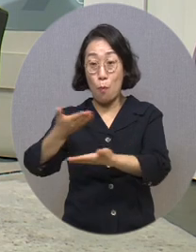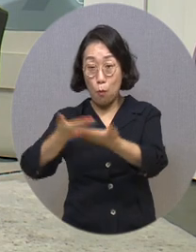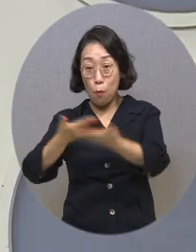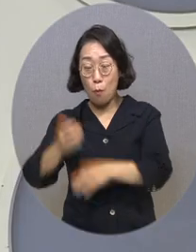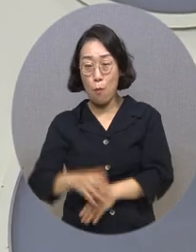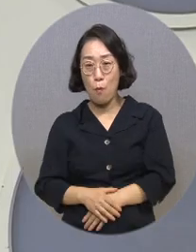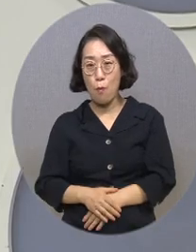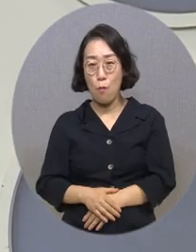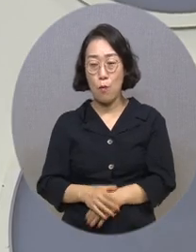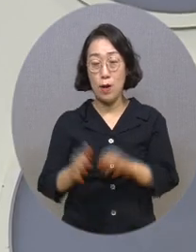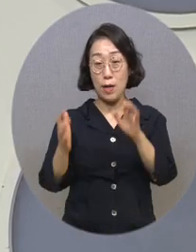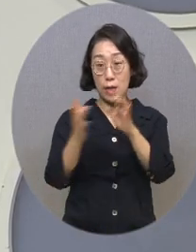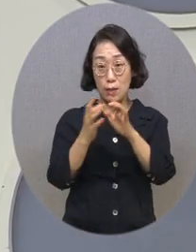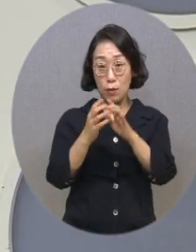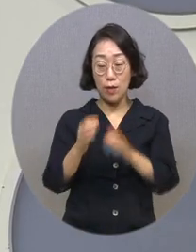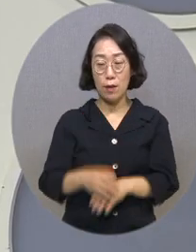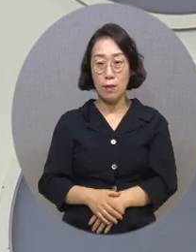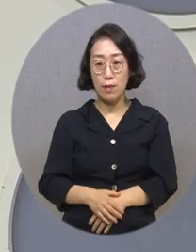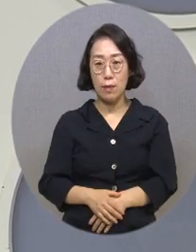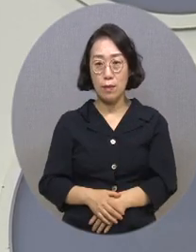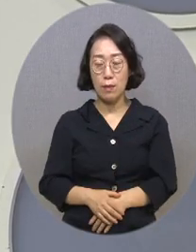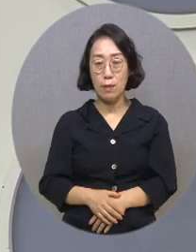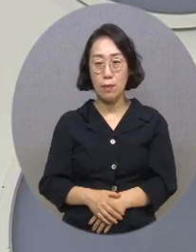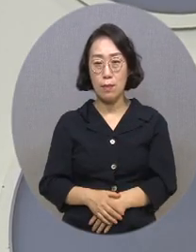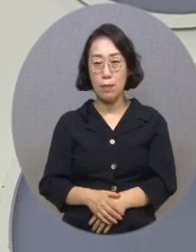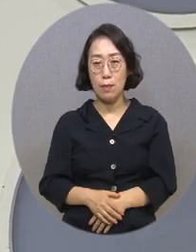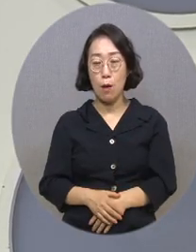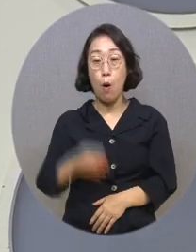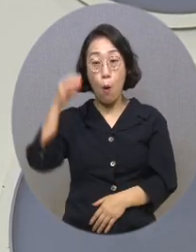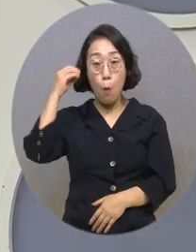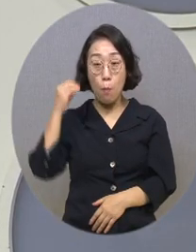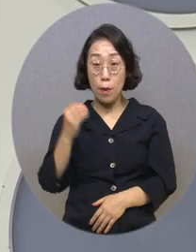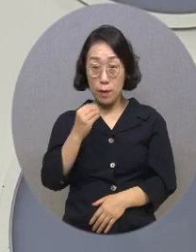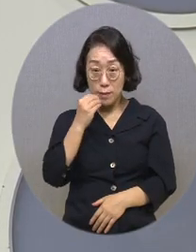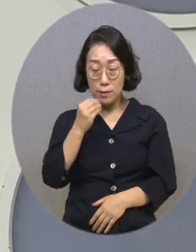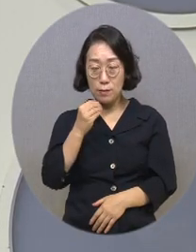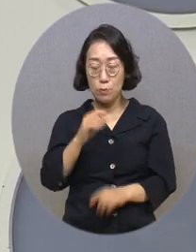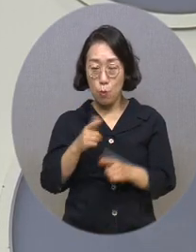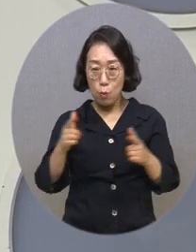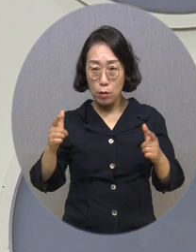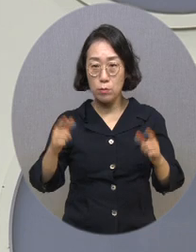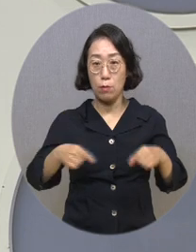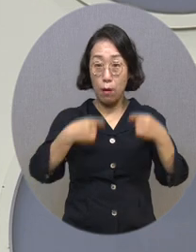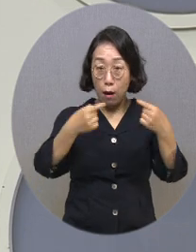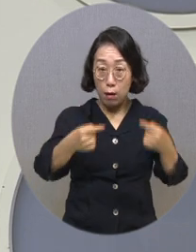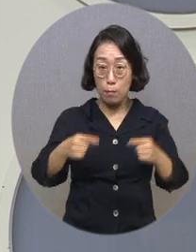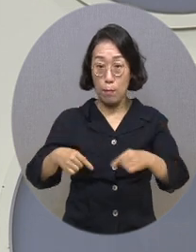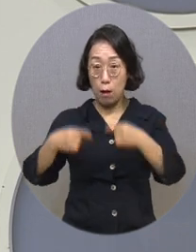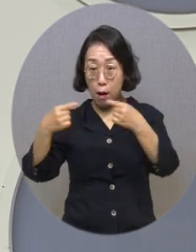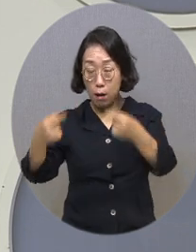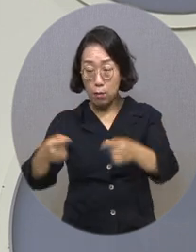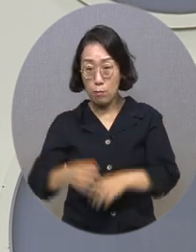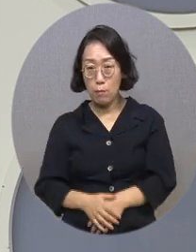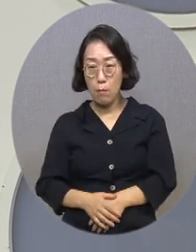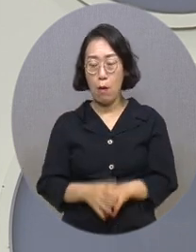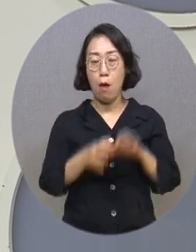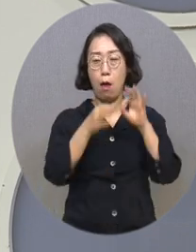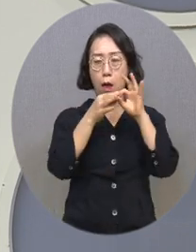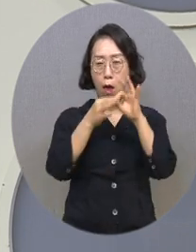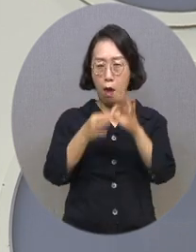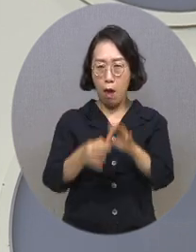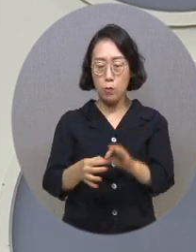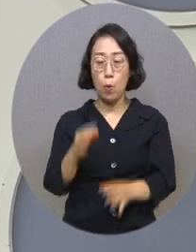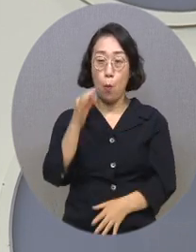있고 그 블로그도 뭐 가입해서 또 뭐 이렇게 해보고 그러다 보니까 계속 그냥